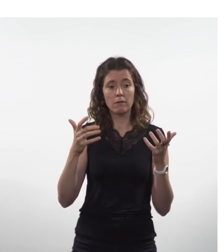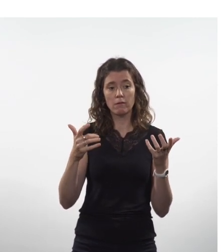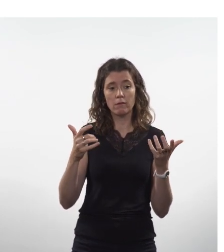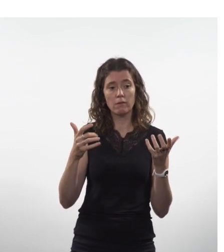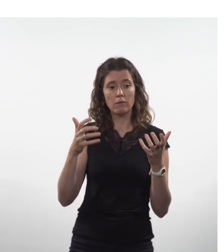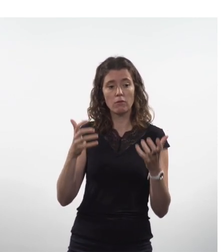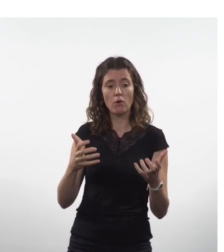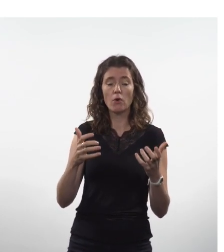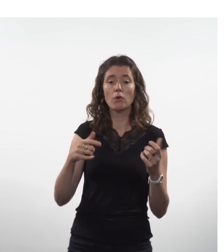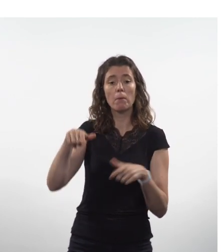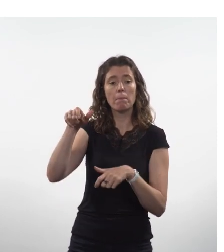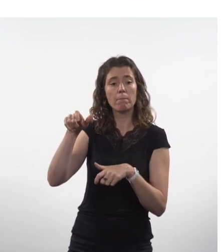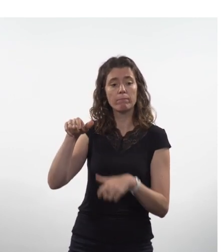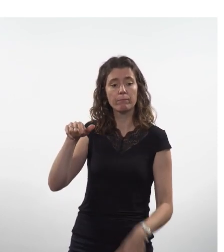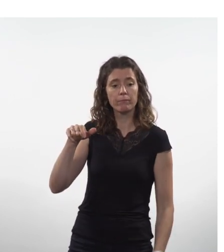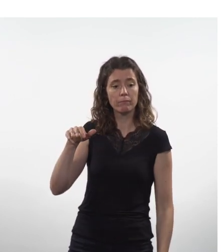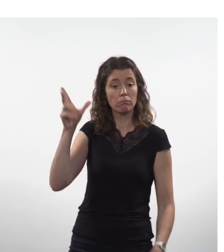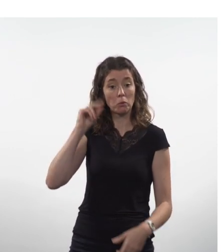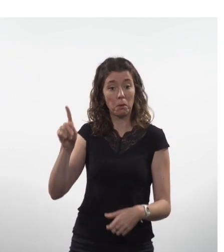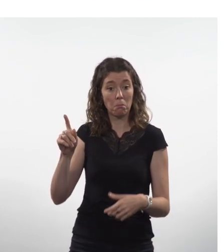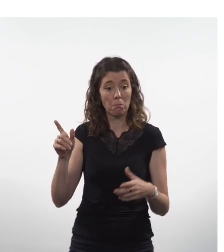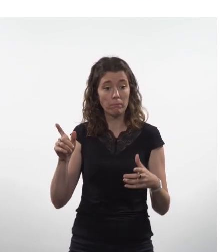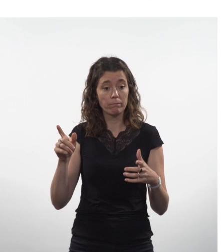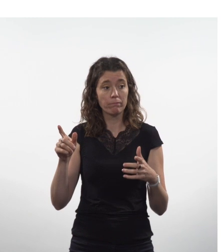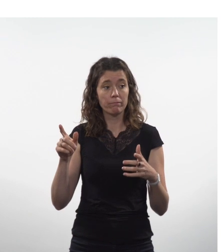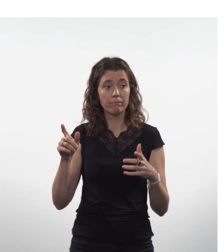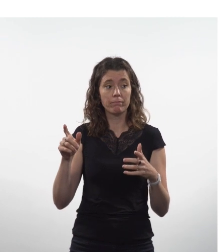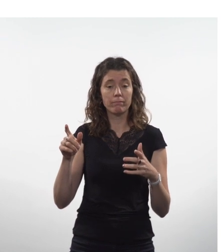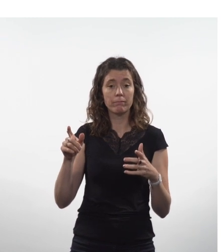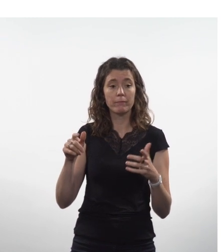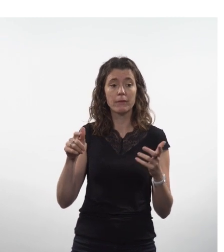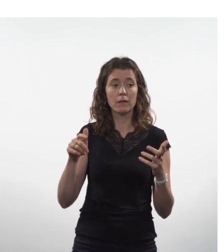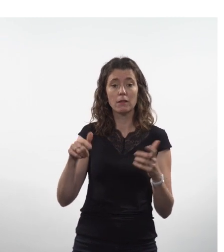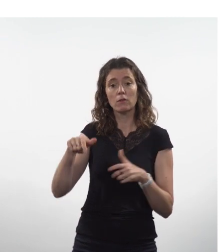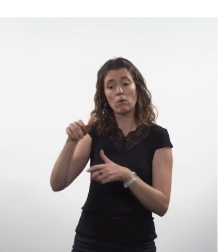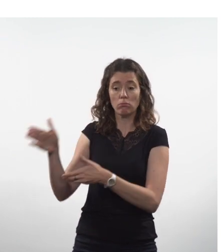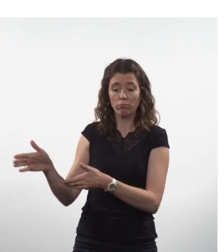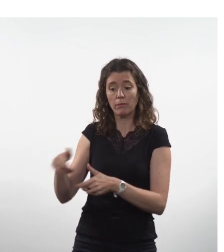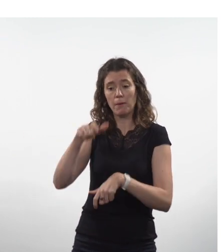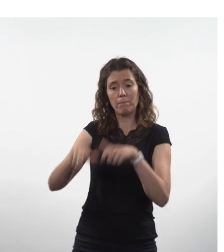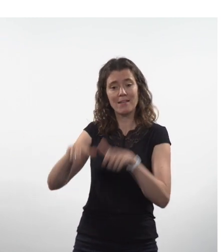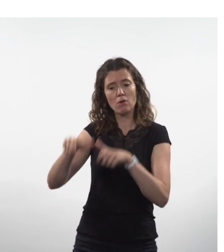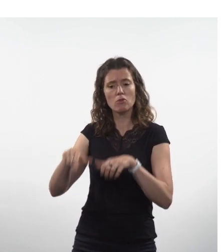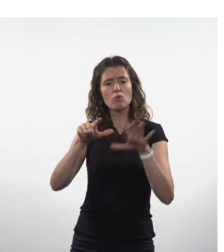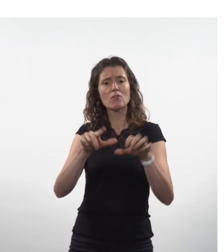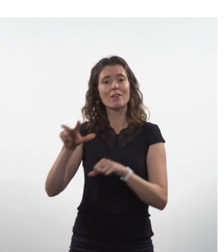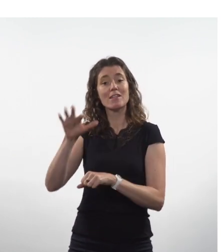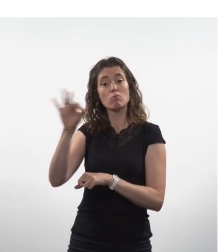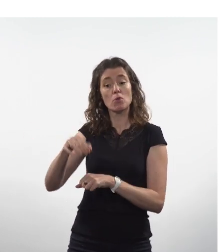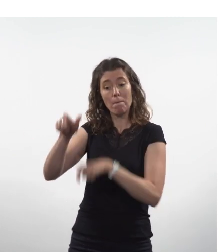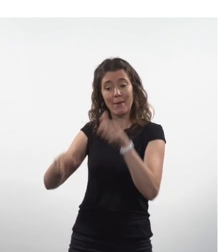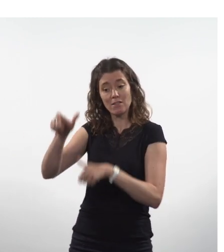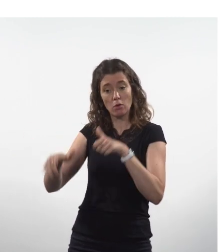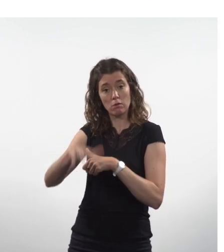adressaient leurs patients auprès de ces unités. Alors, le chiffre, il est quand même surprenant. 73% des répondants